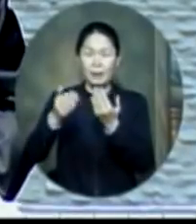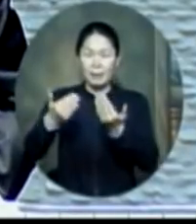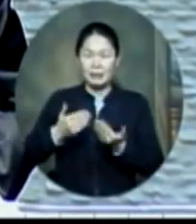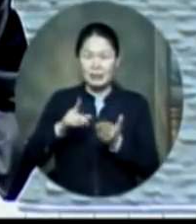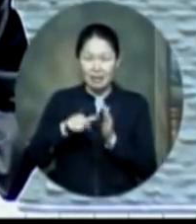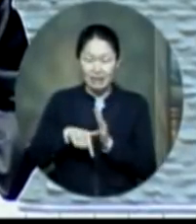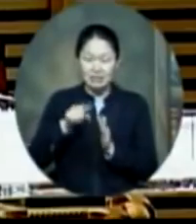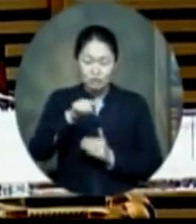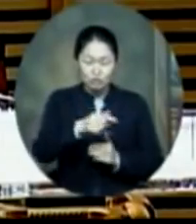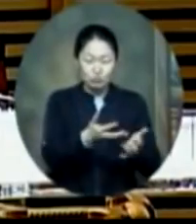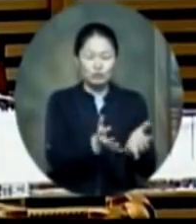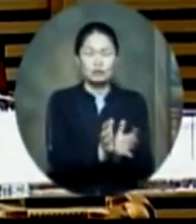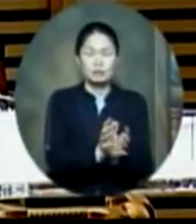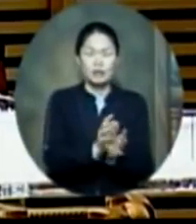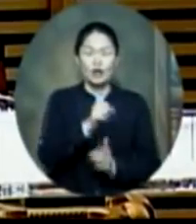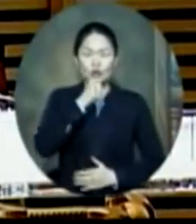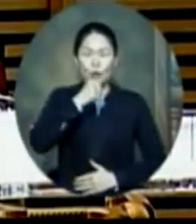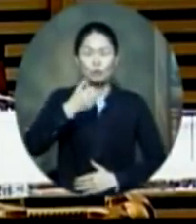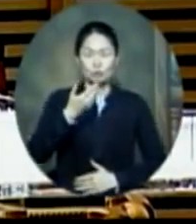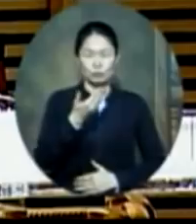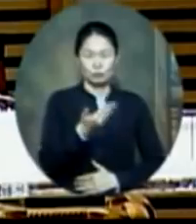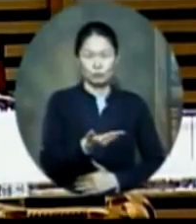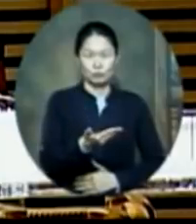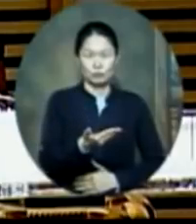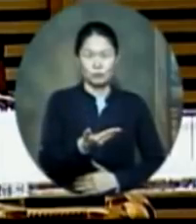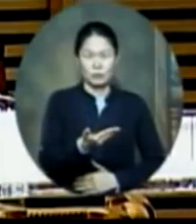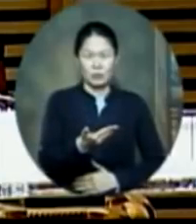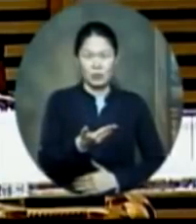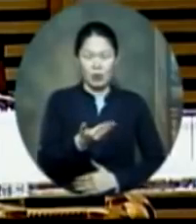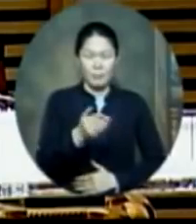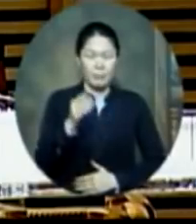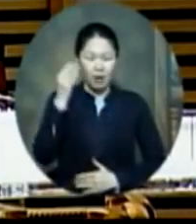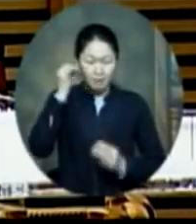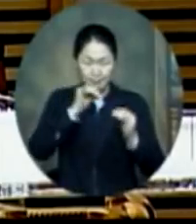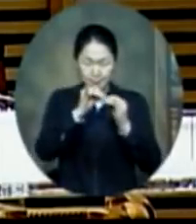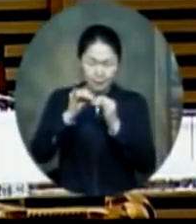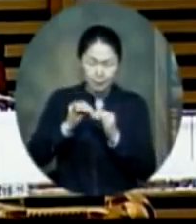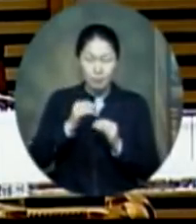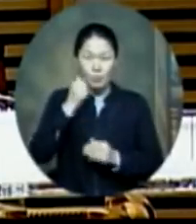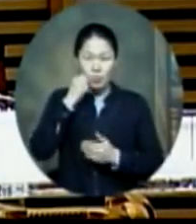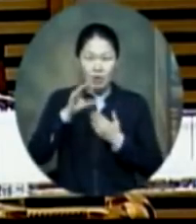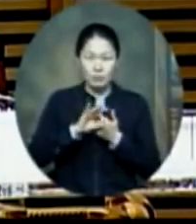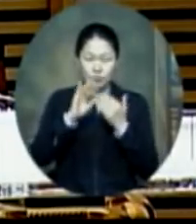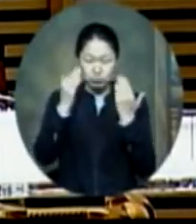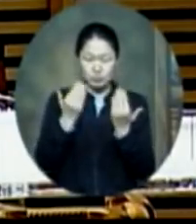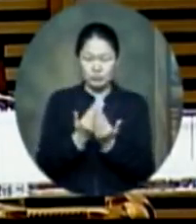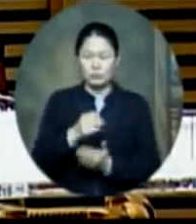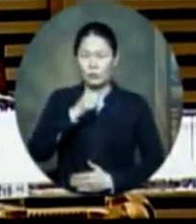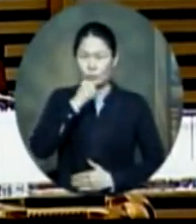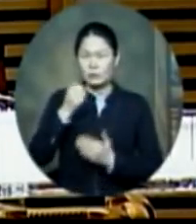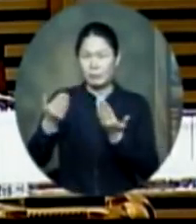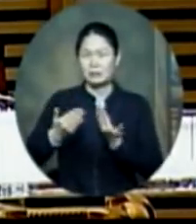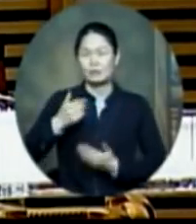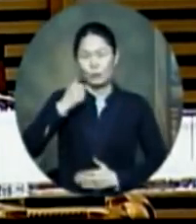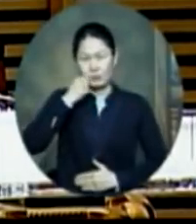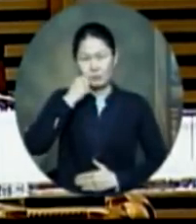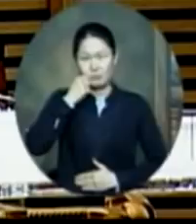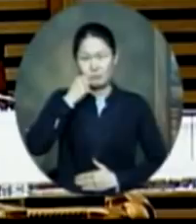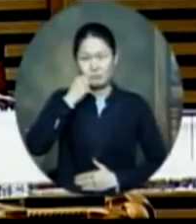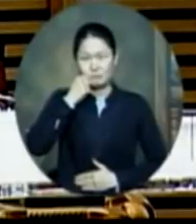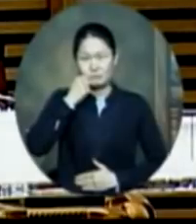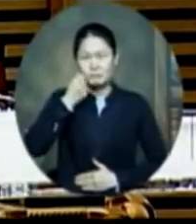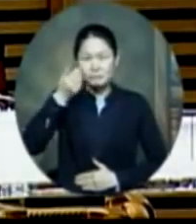얻는 것입니다. 7명 모두에게. 그러지 못하면 모두가 다 점수를 잃어버리게 되는 거죠.